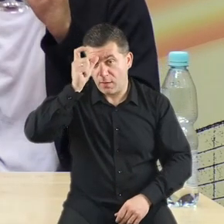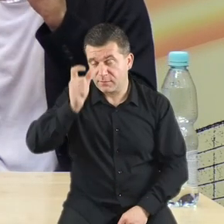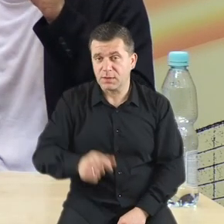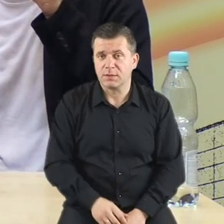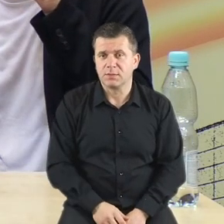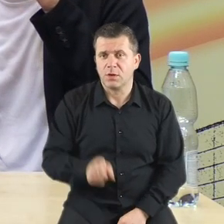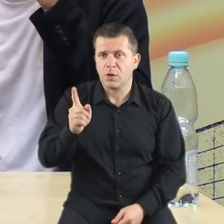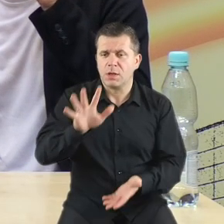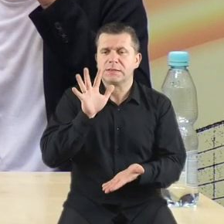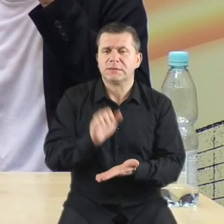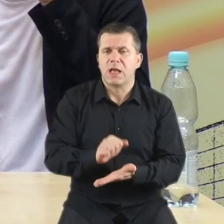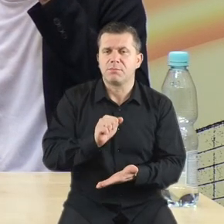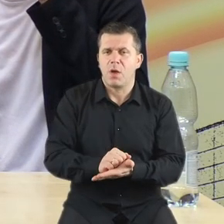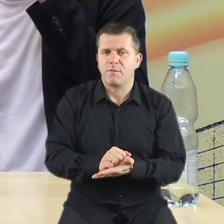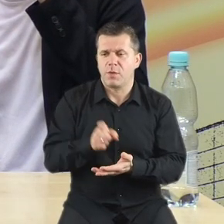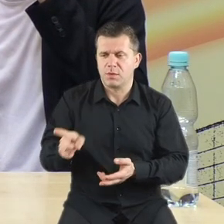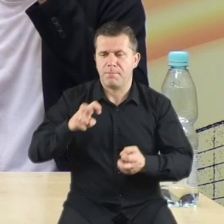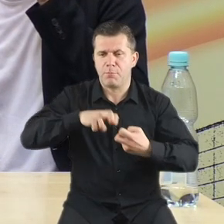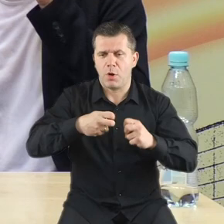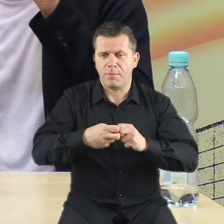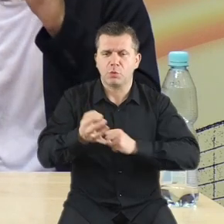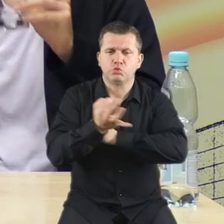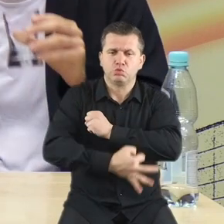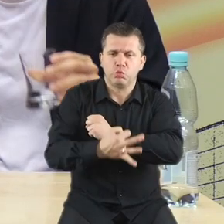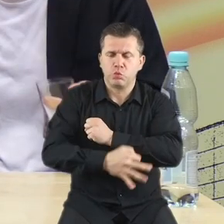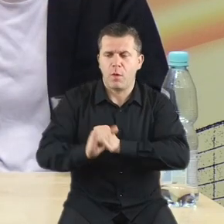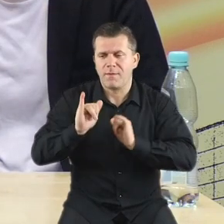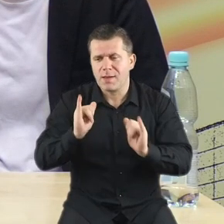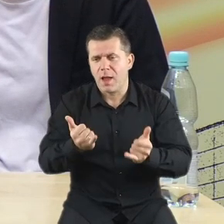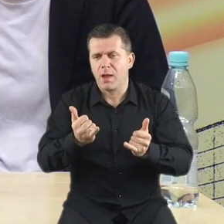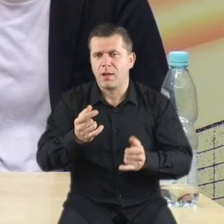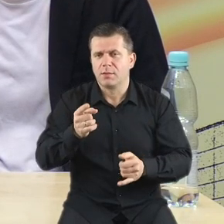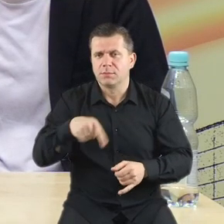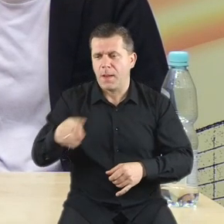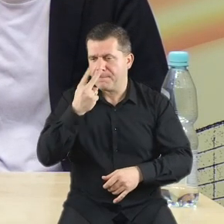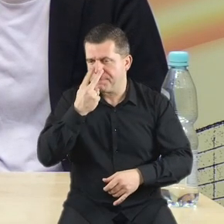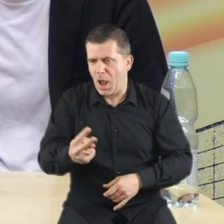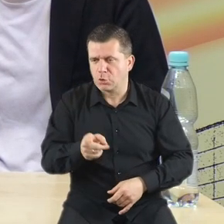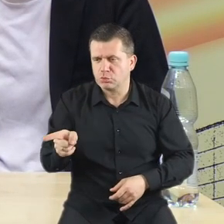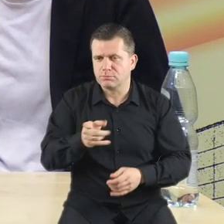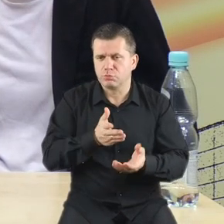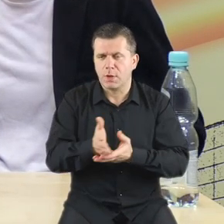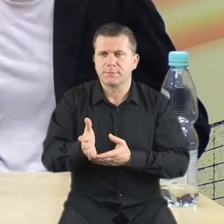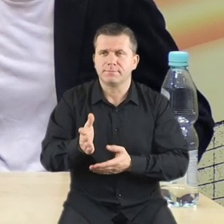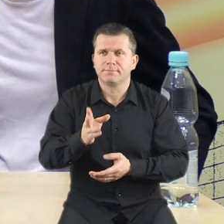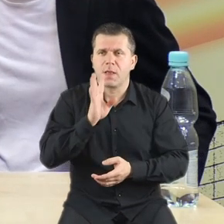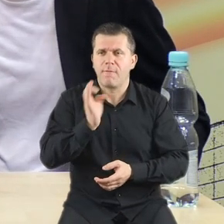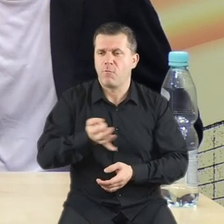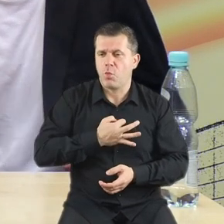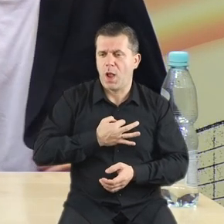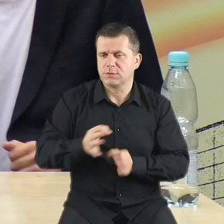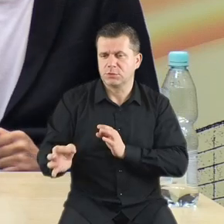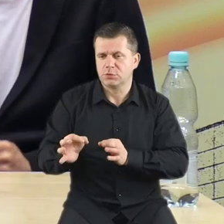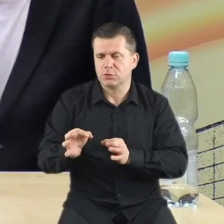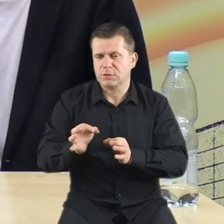zajmował się tymi problemami, studiował je jakoś, patrzył na nie przez pryzmat także własnej rodziny, historii własnej